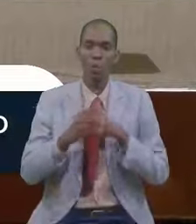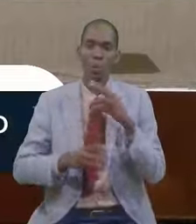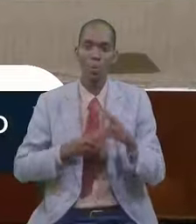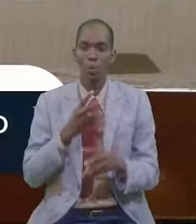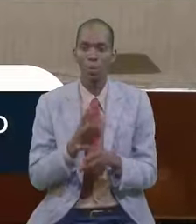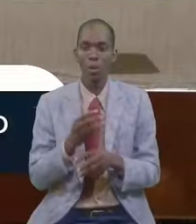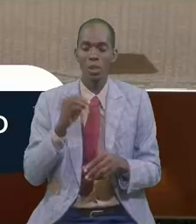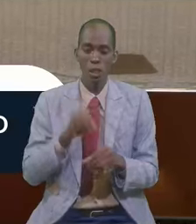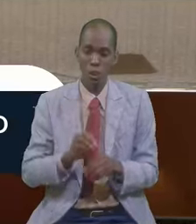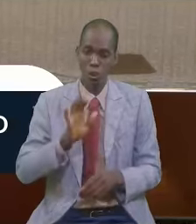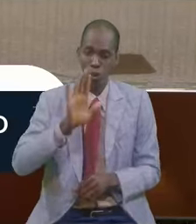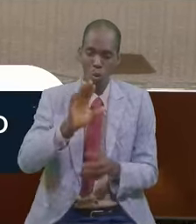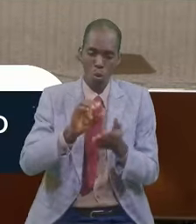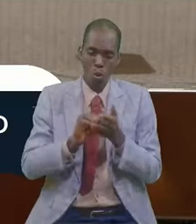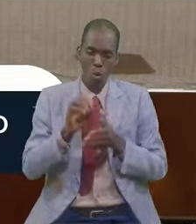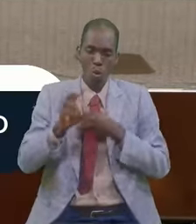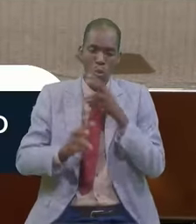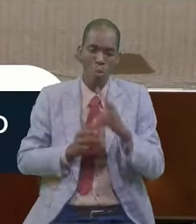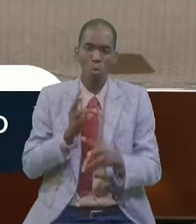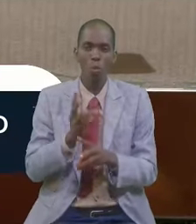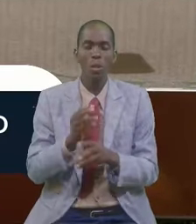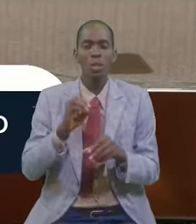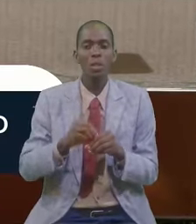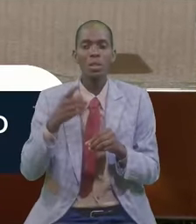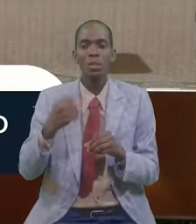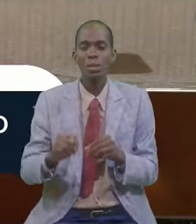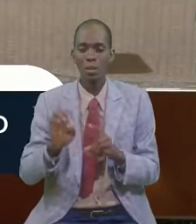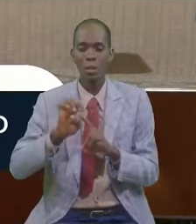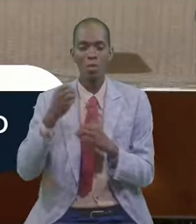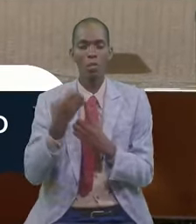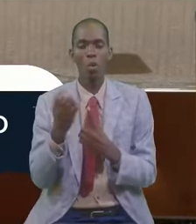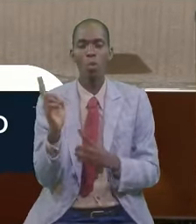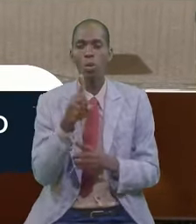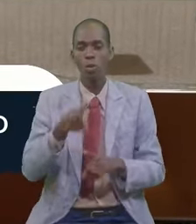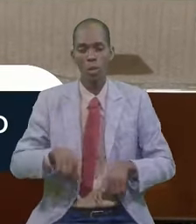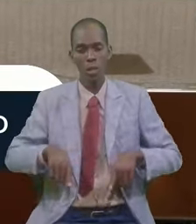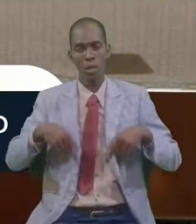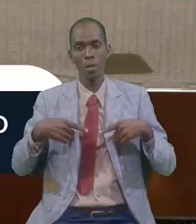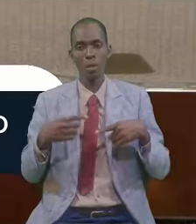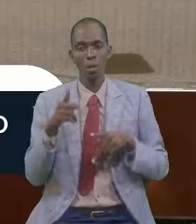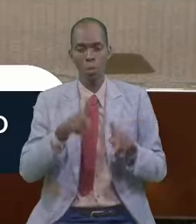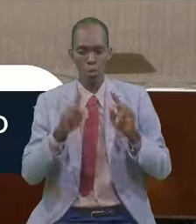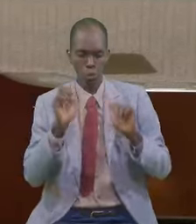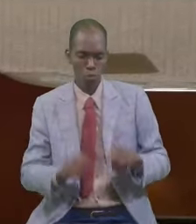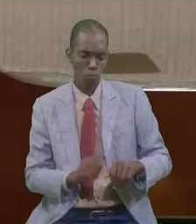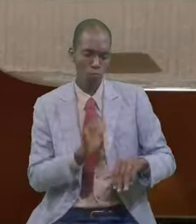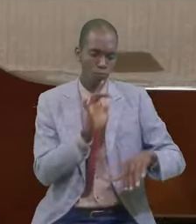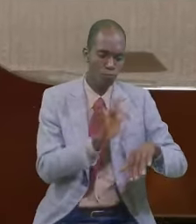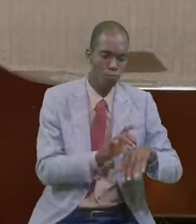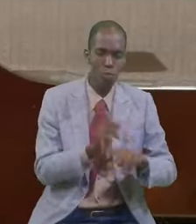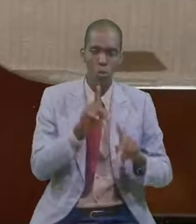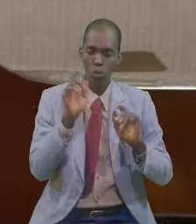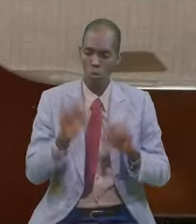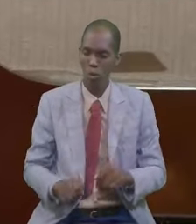deuxième partie ici, le soin équilibré pour les accablés dans notre monde, dans votre environnement,